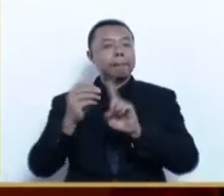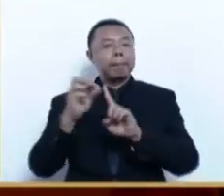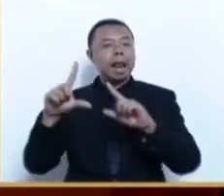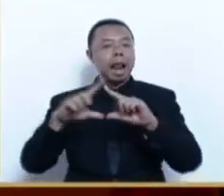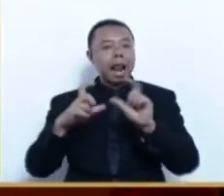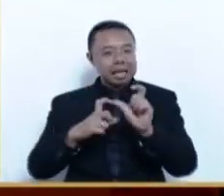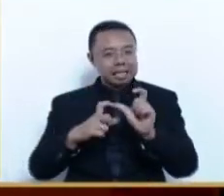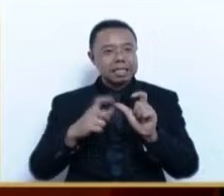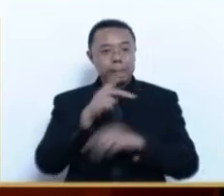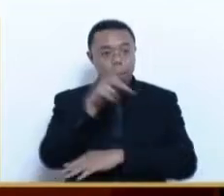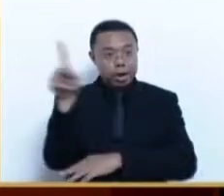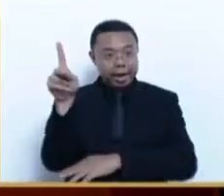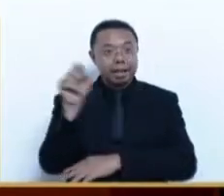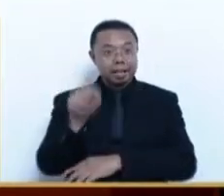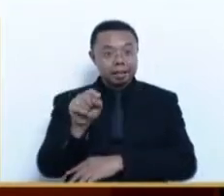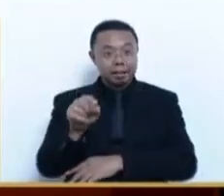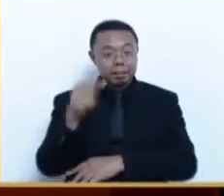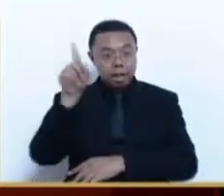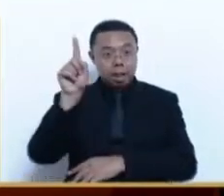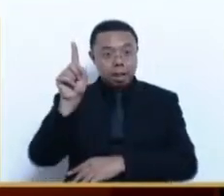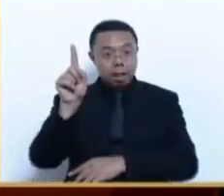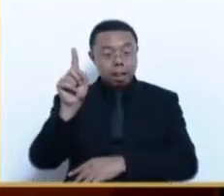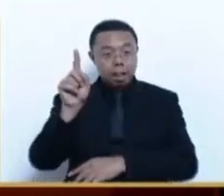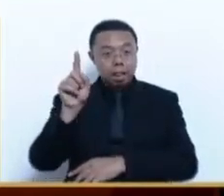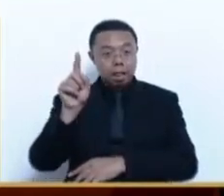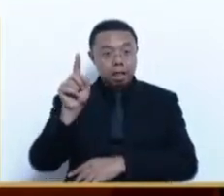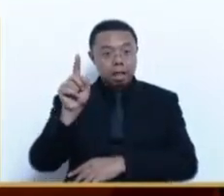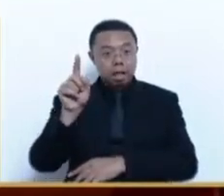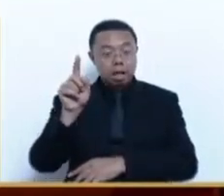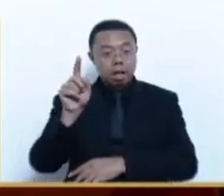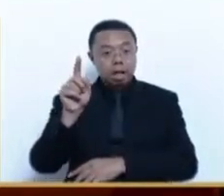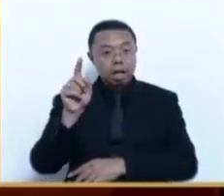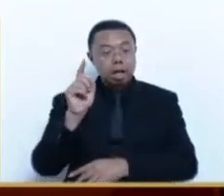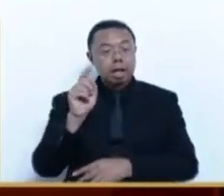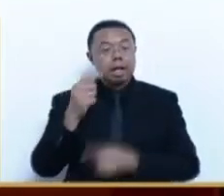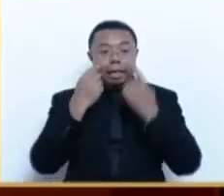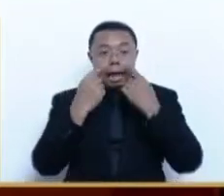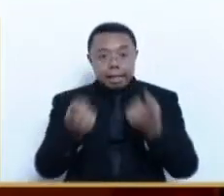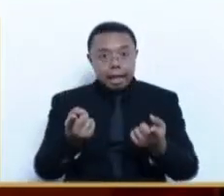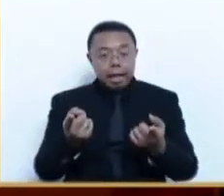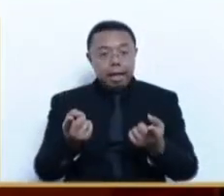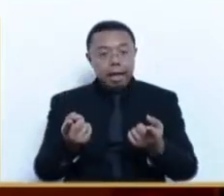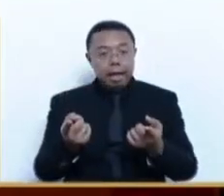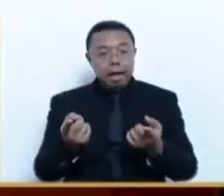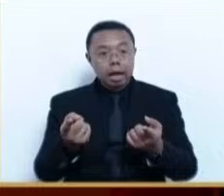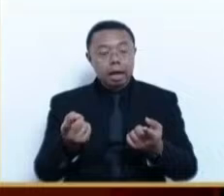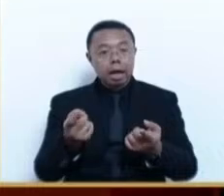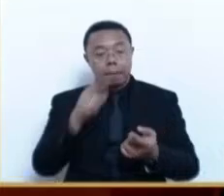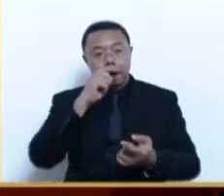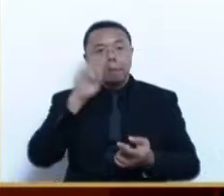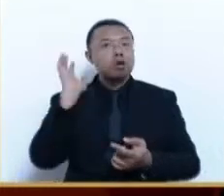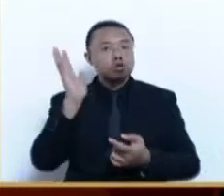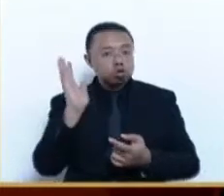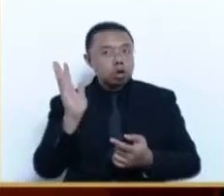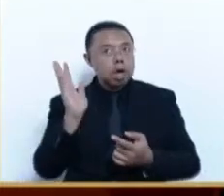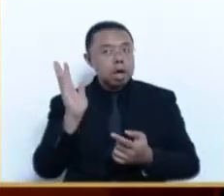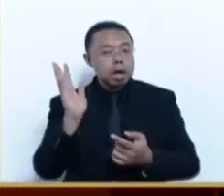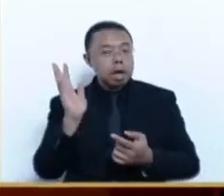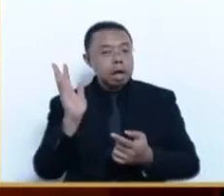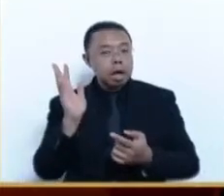proyeknya Betul Pak ya Nah Ternyata apa yang Bapak sudah